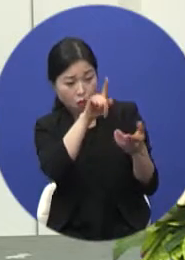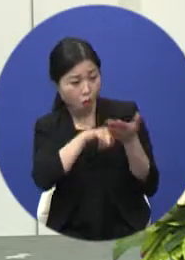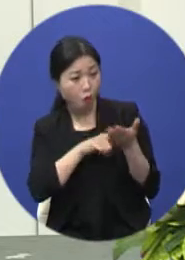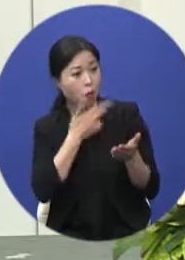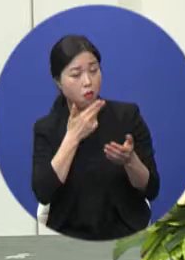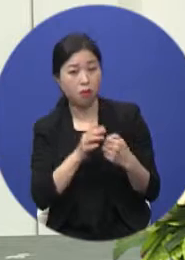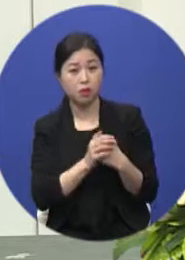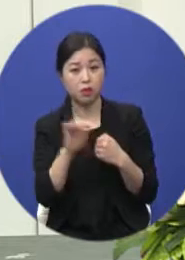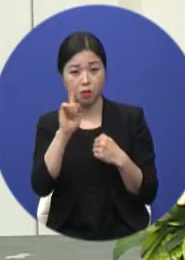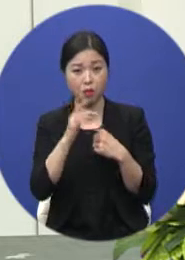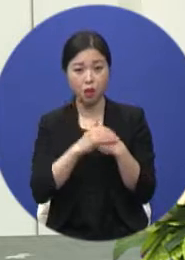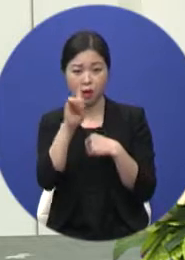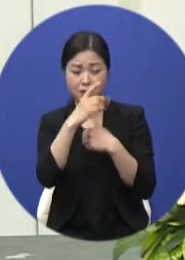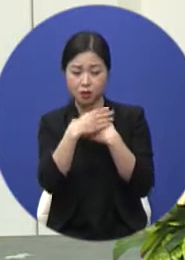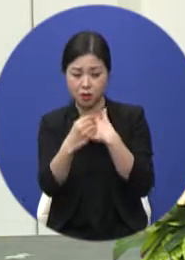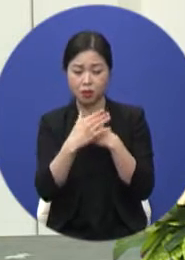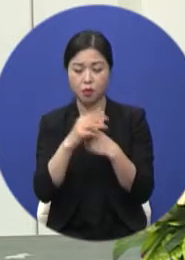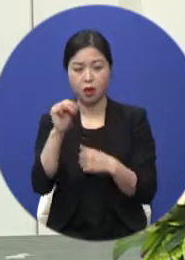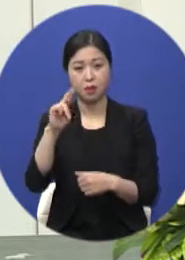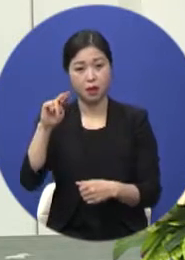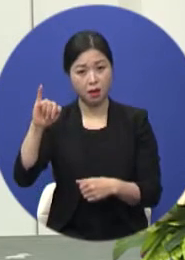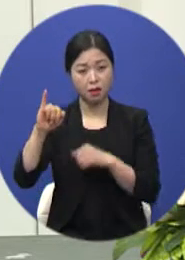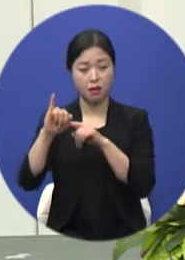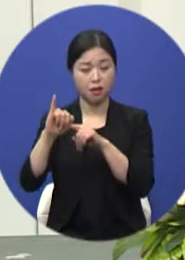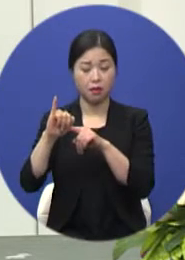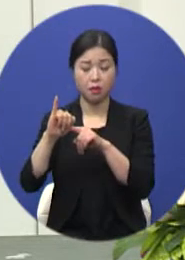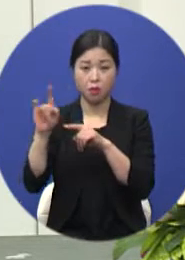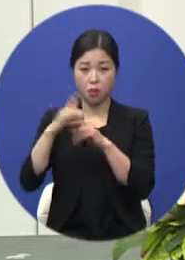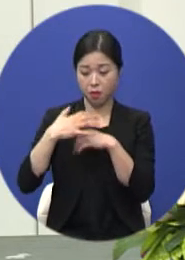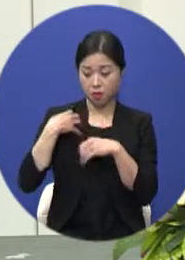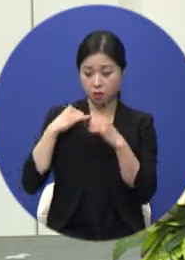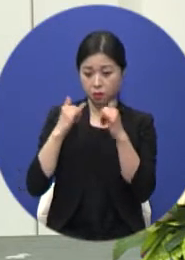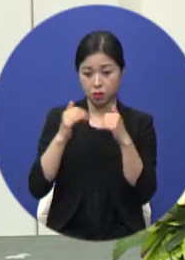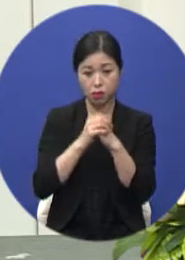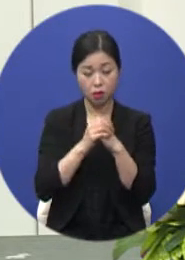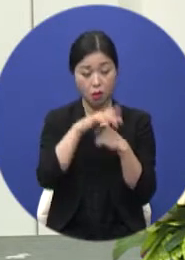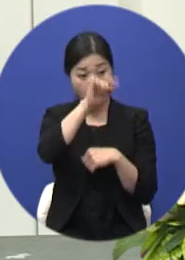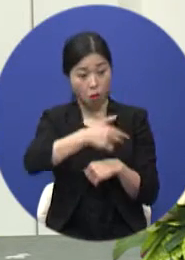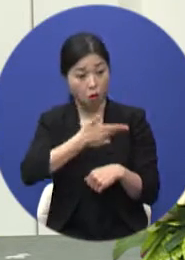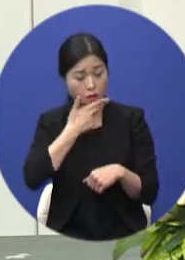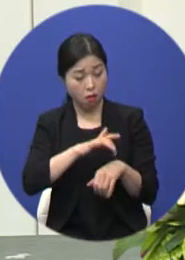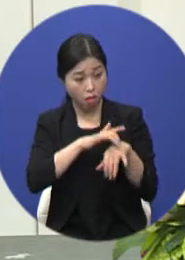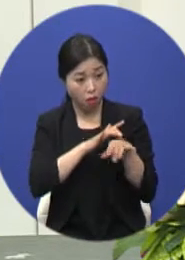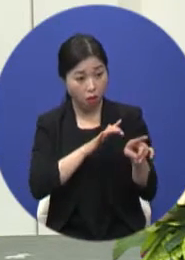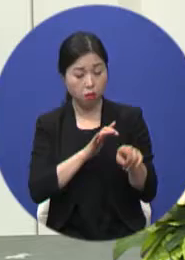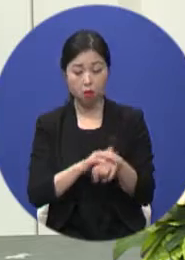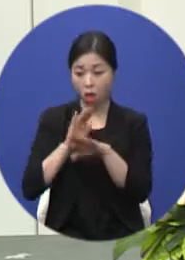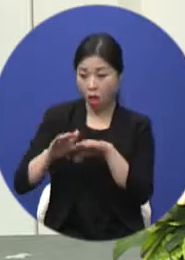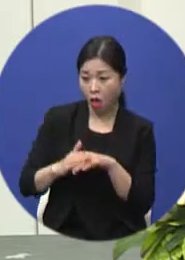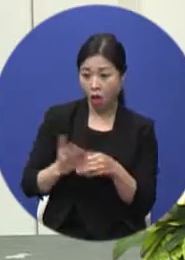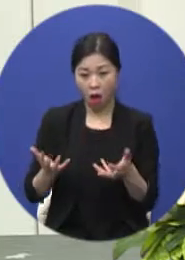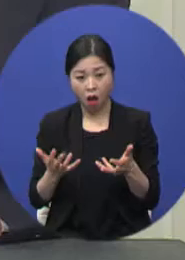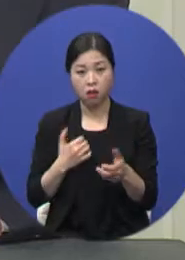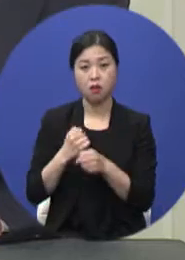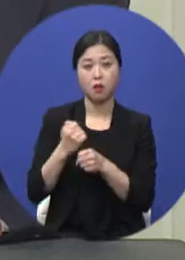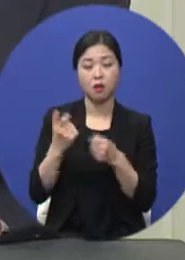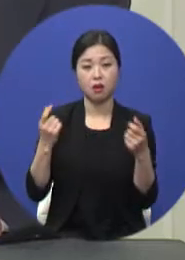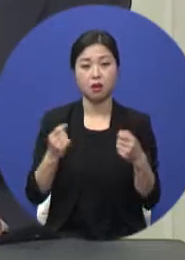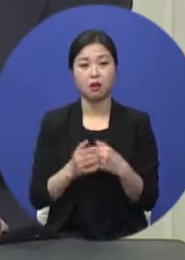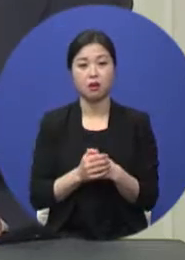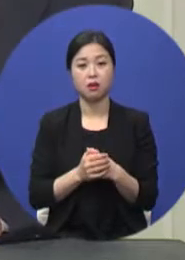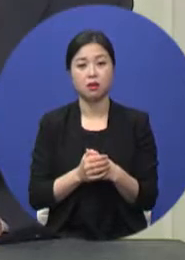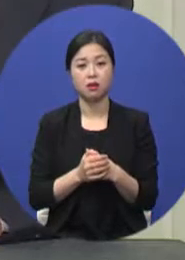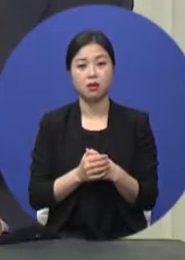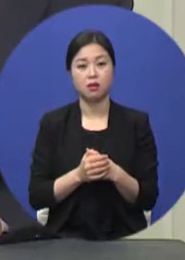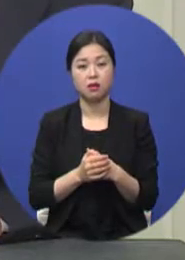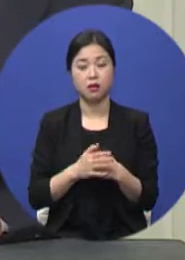뭐 엑스레이든 뭐 MRI든 간에. 야, 그러면 이게 대처하기가 쉽지가 않잖아요. 그렇죠. 노무관계는 항상 저도